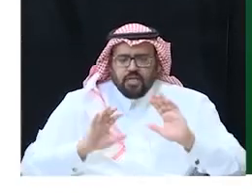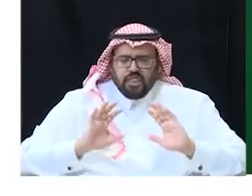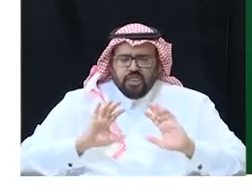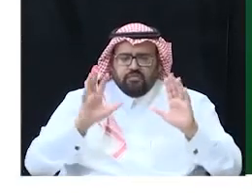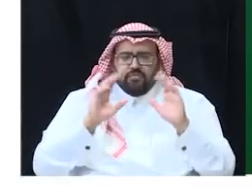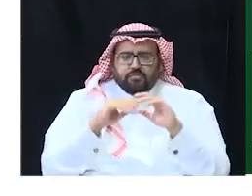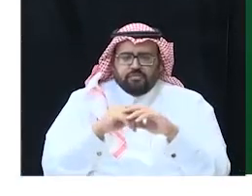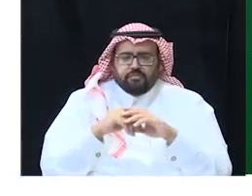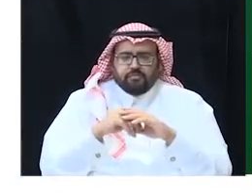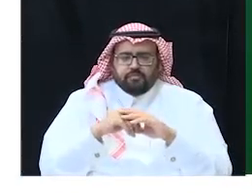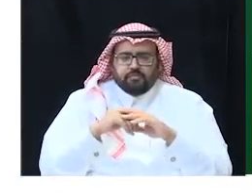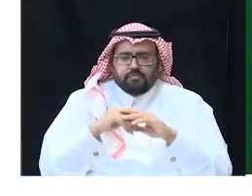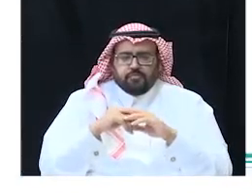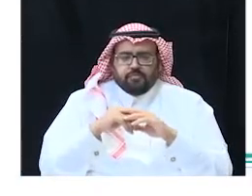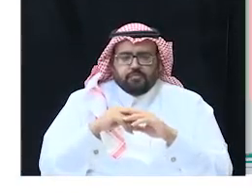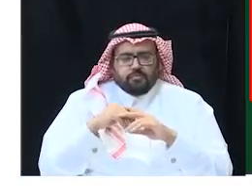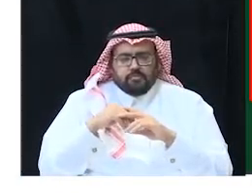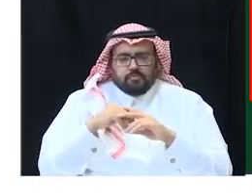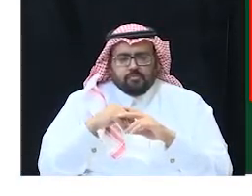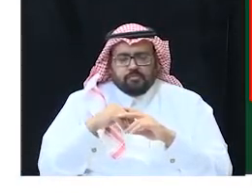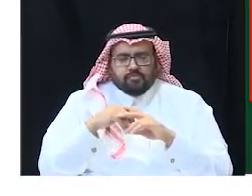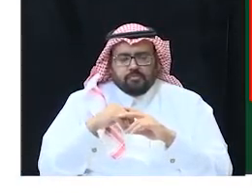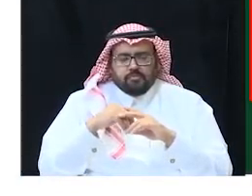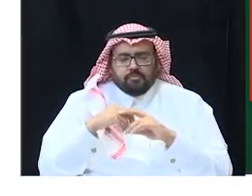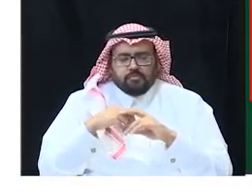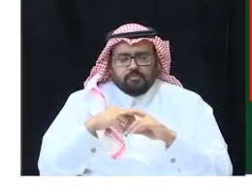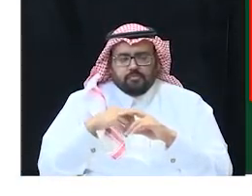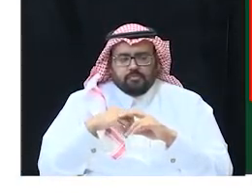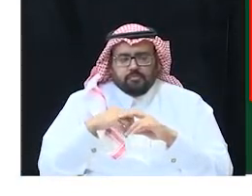يستخدم اللاعبون قوة إيش؟